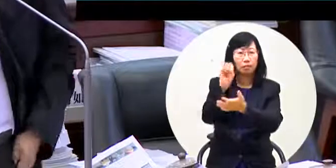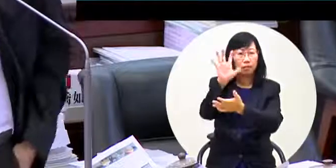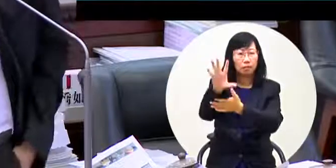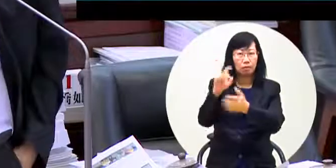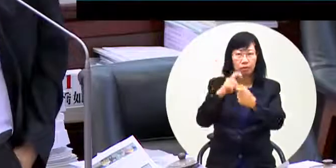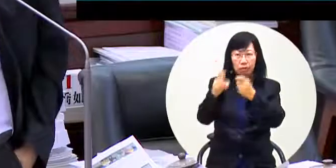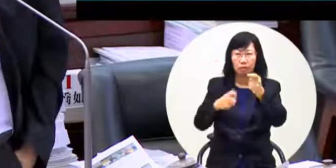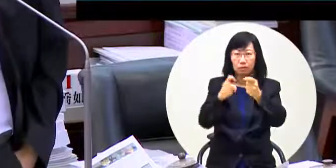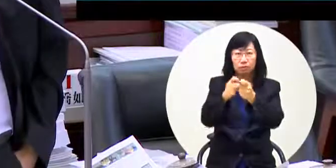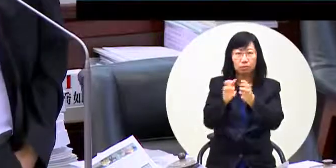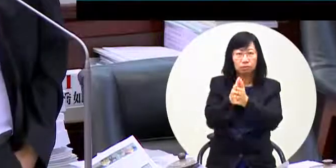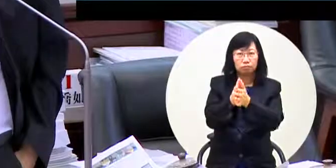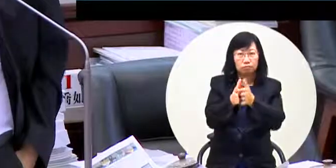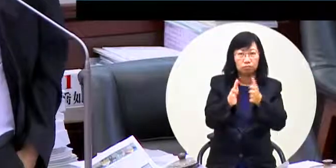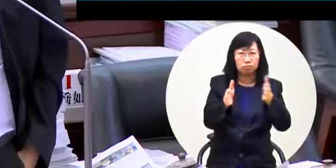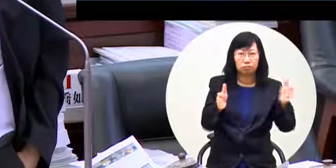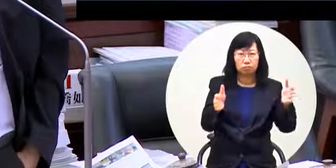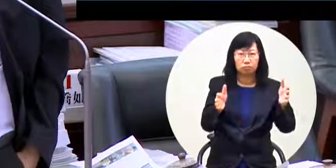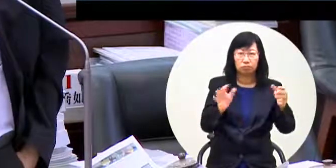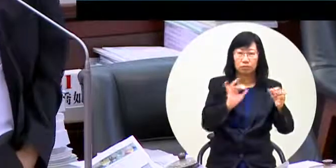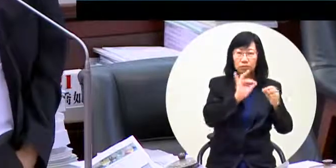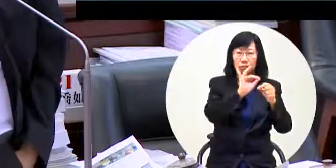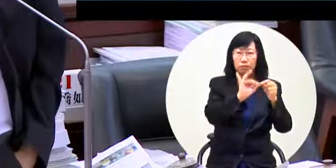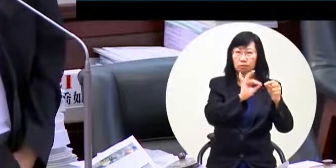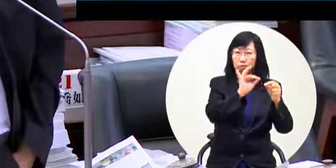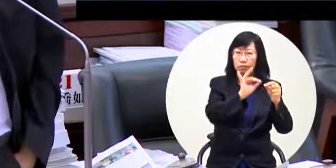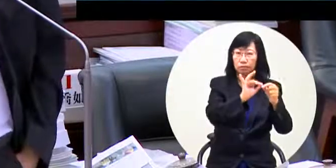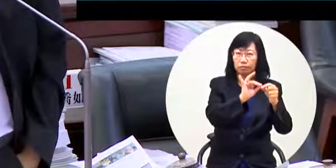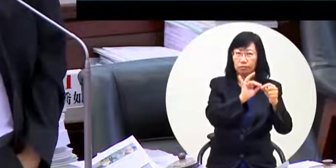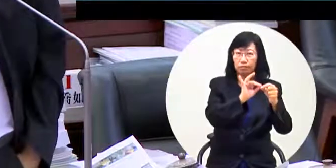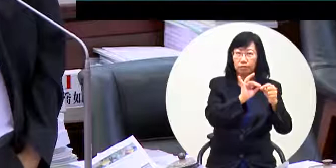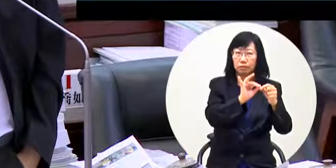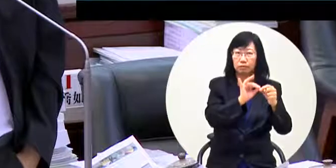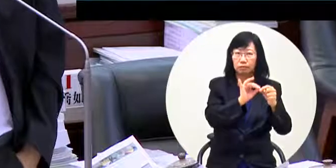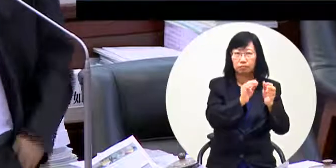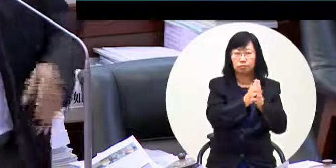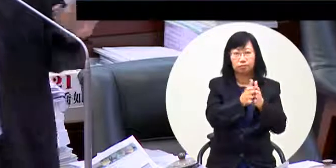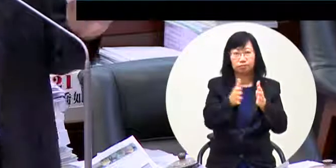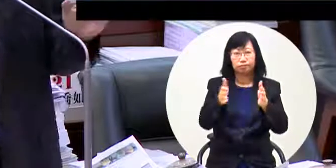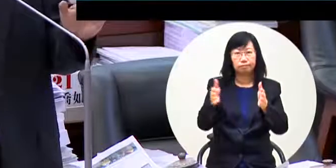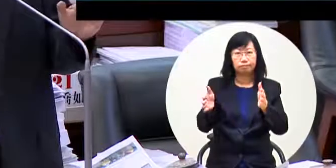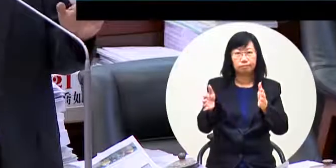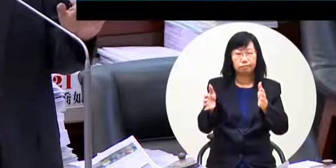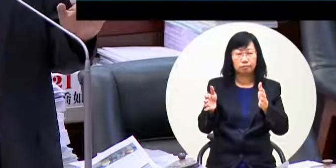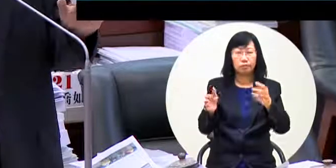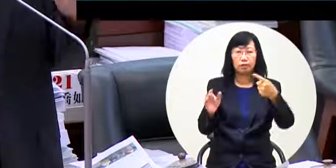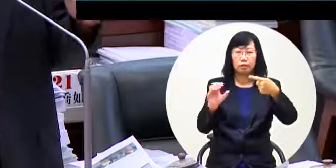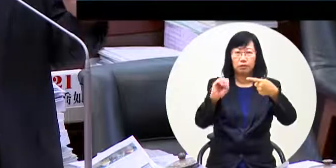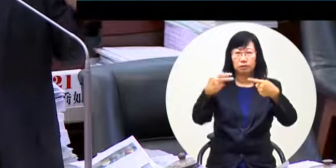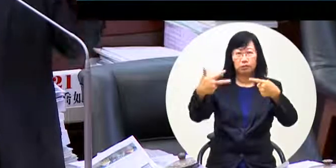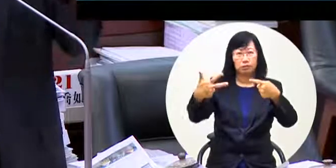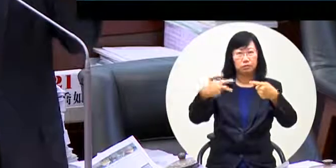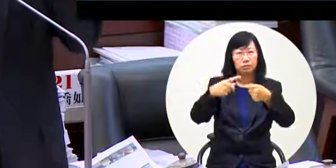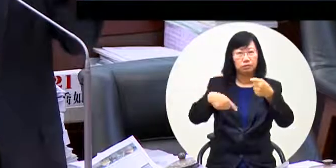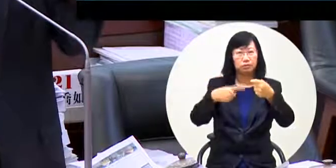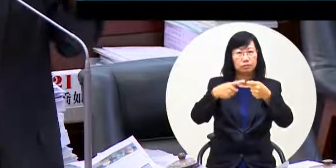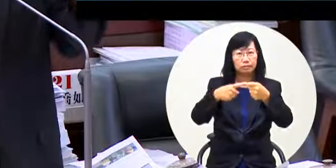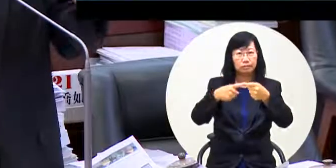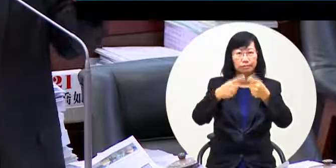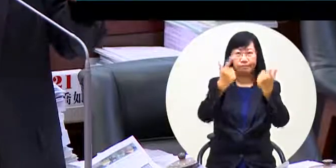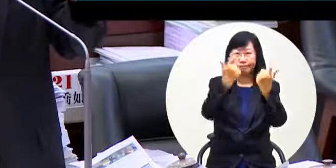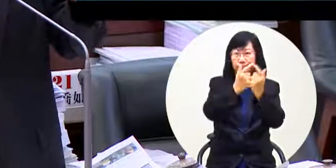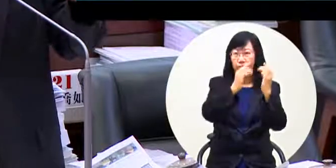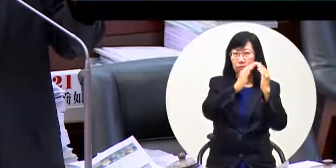100年没有10年，100年到107年，台北市有多达